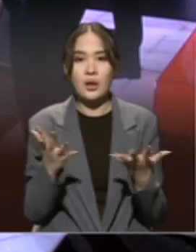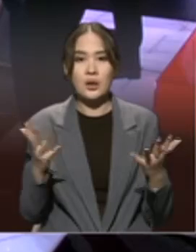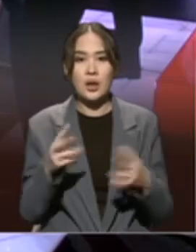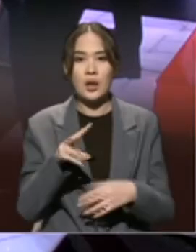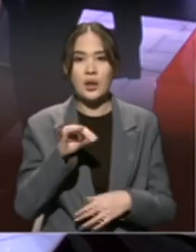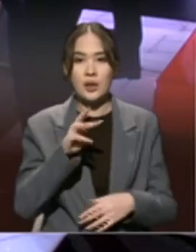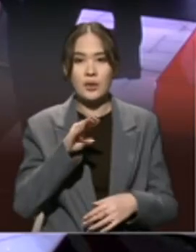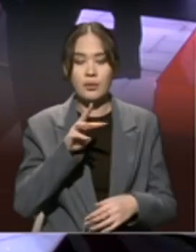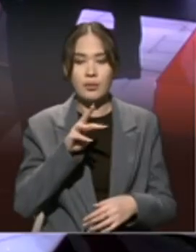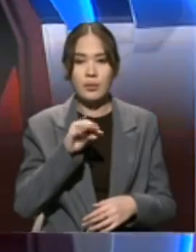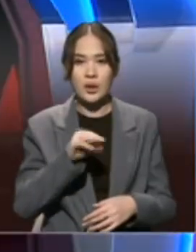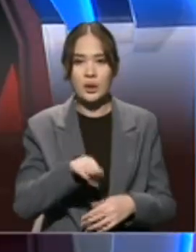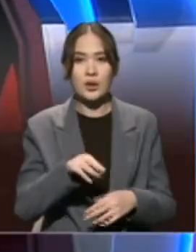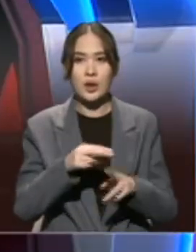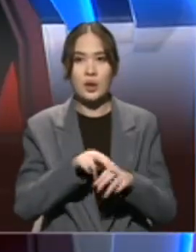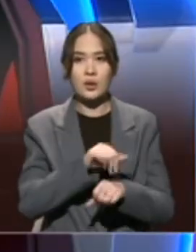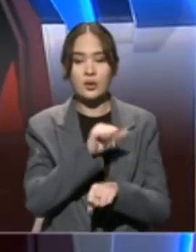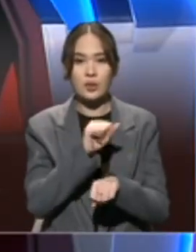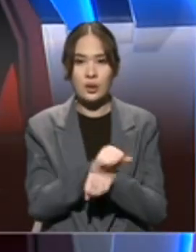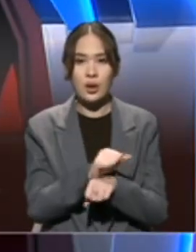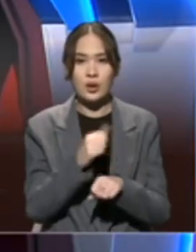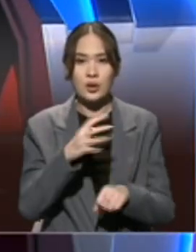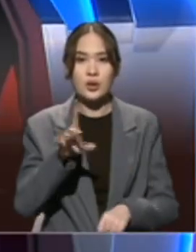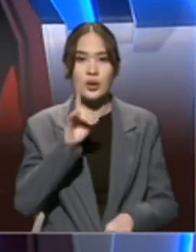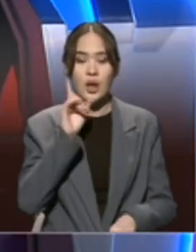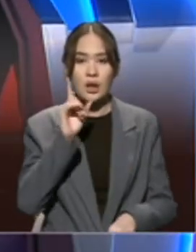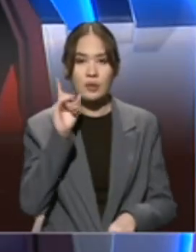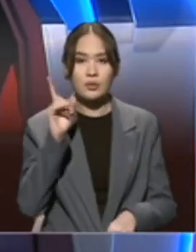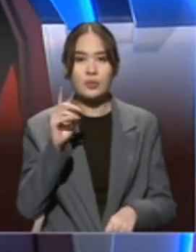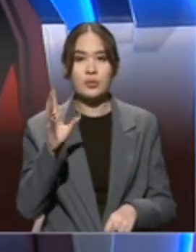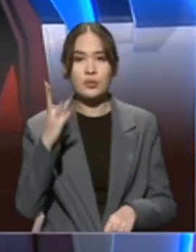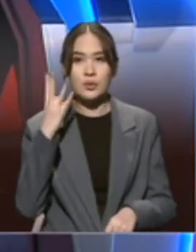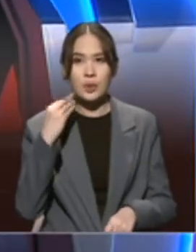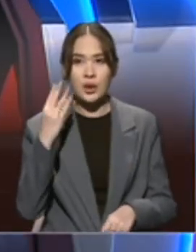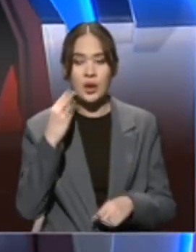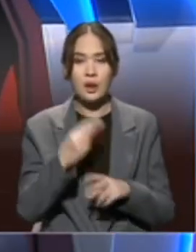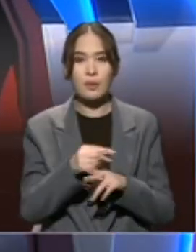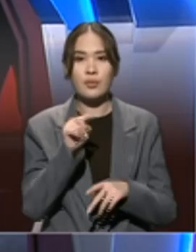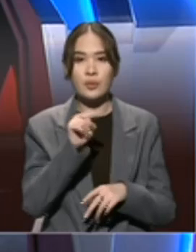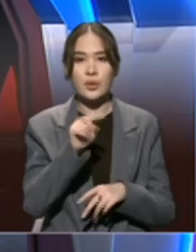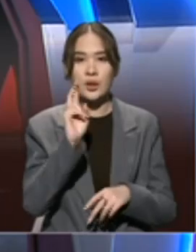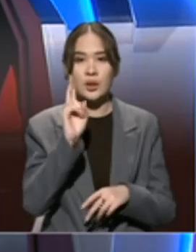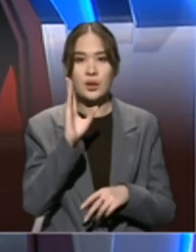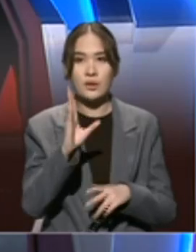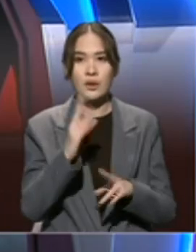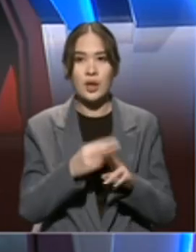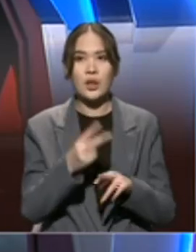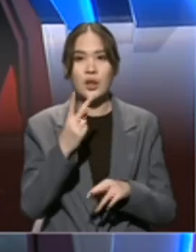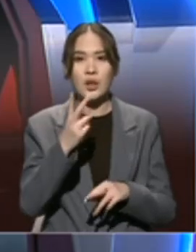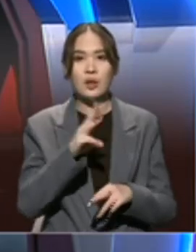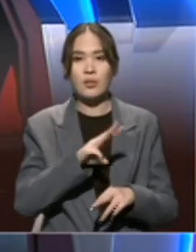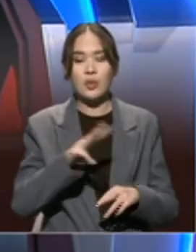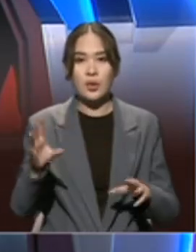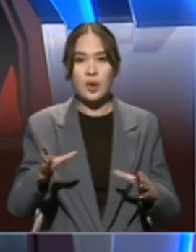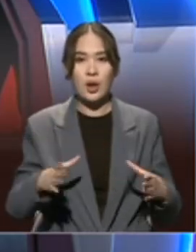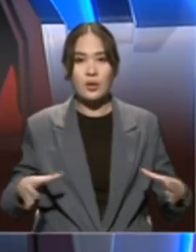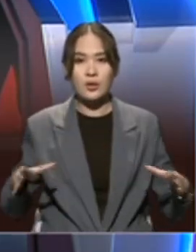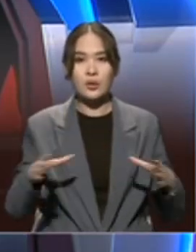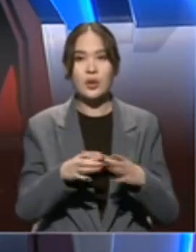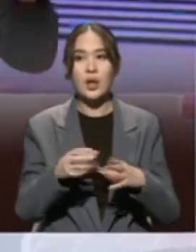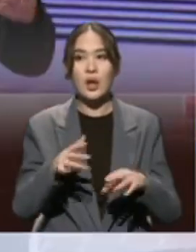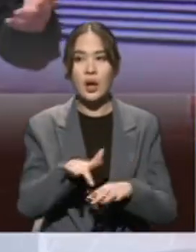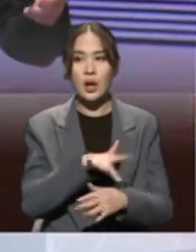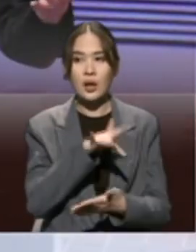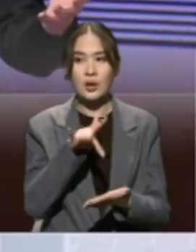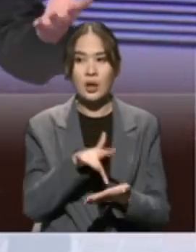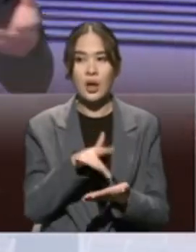Лимит қойып тастайды ғой. Мысалға мына Елорда жастар, Алматы жастарында 1000 ғана пәтер. Мынандай 2 миллион аудиториясы бар қалаға, Алматы